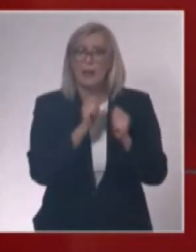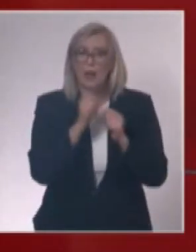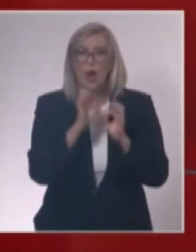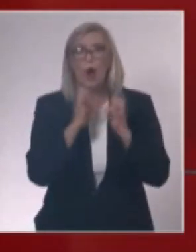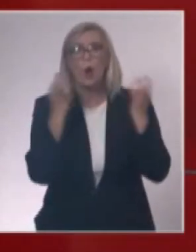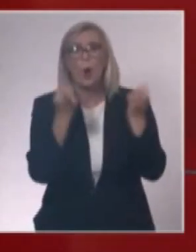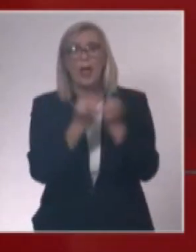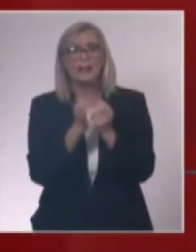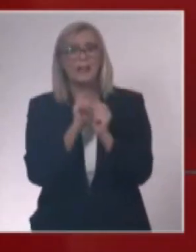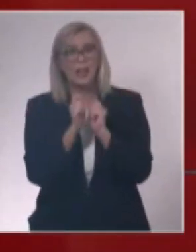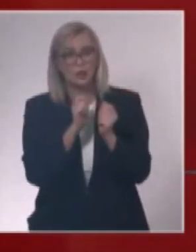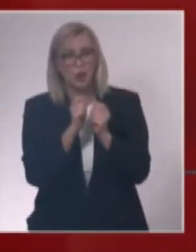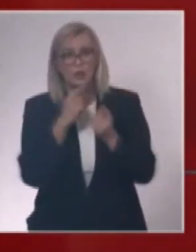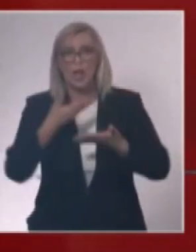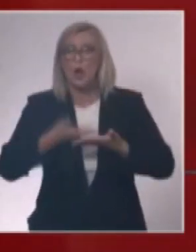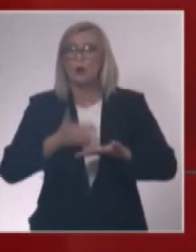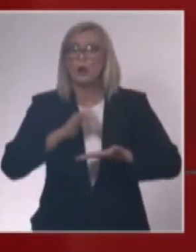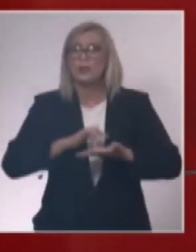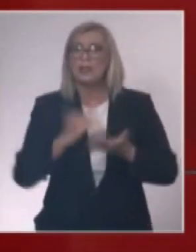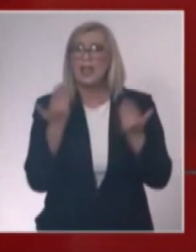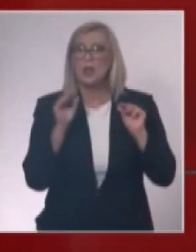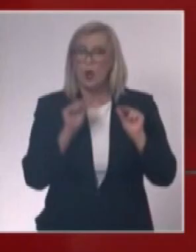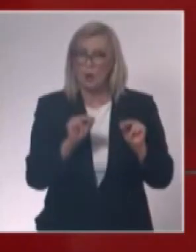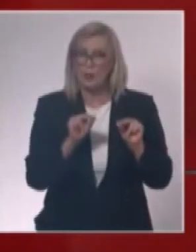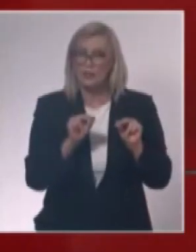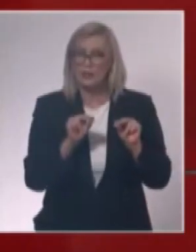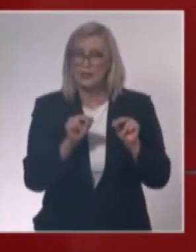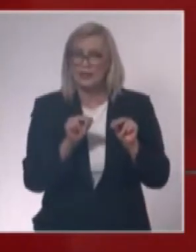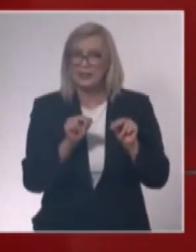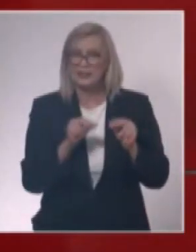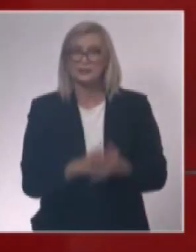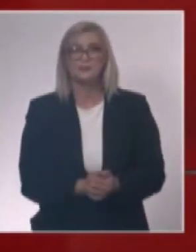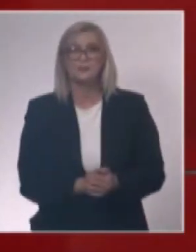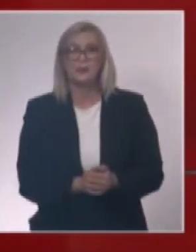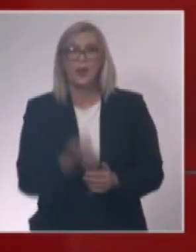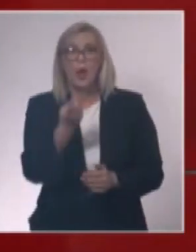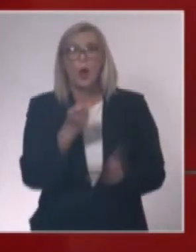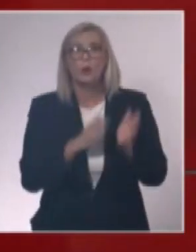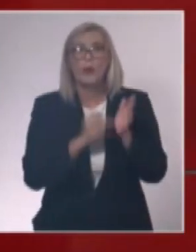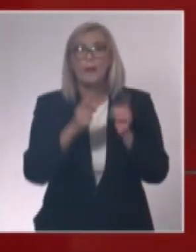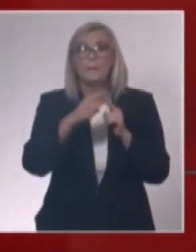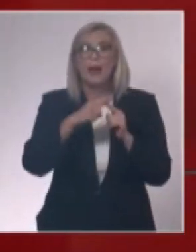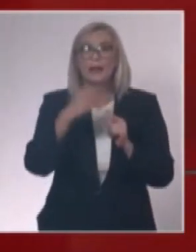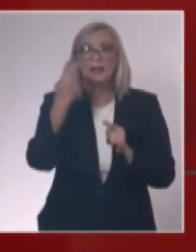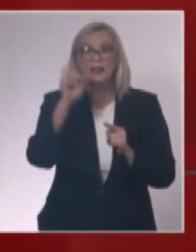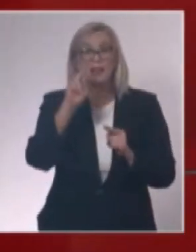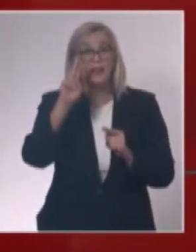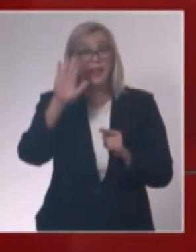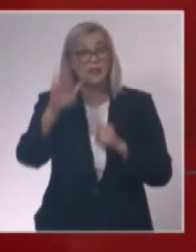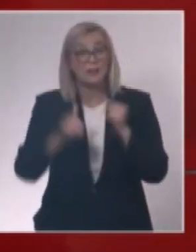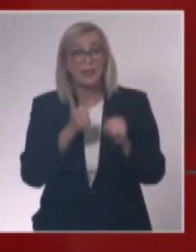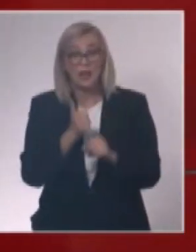pkt m n fund Tarsin f tes msu dhe profesor doj